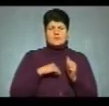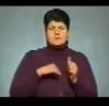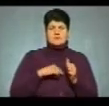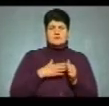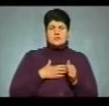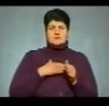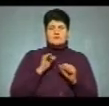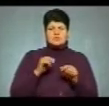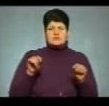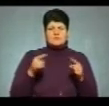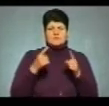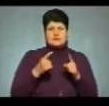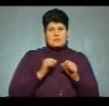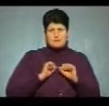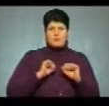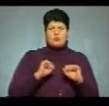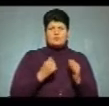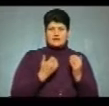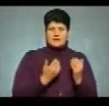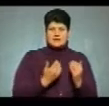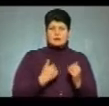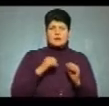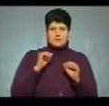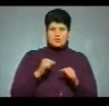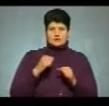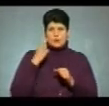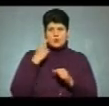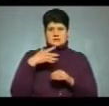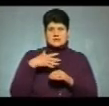можемо відновити їхні подвиги і ми можемо оцінити